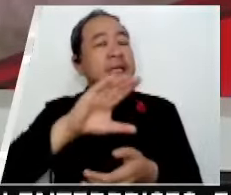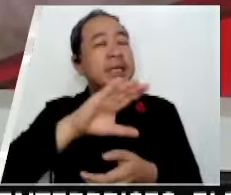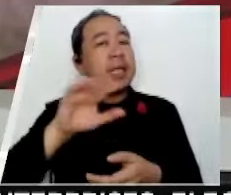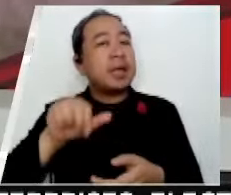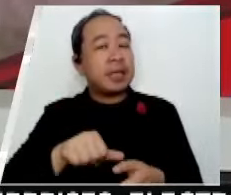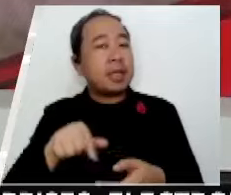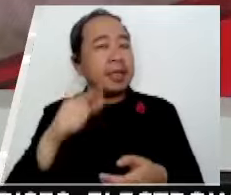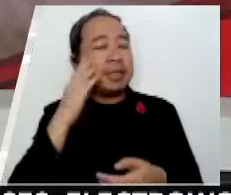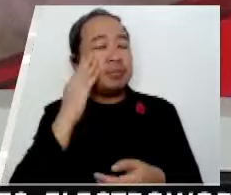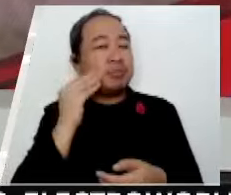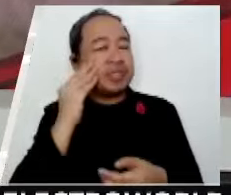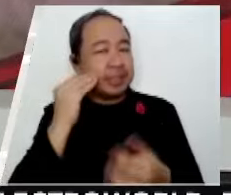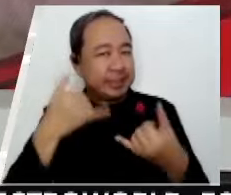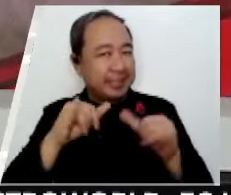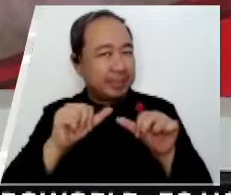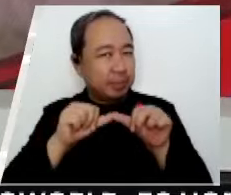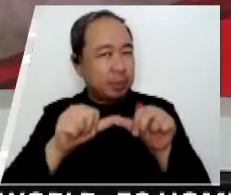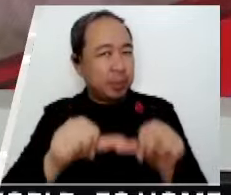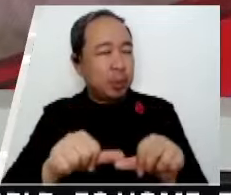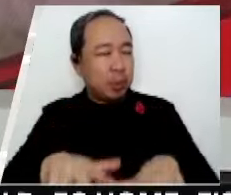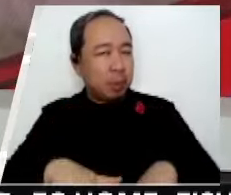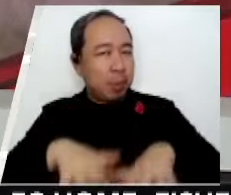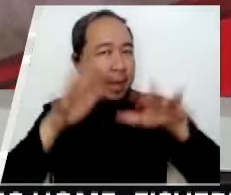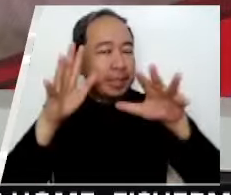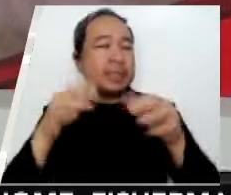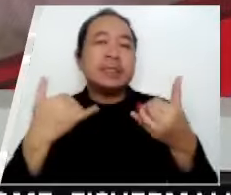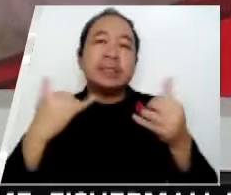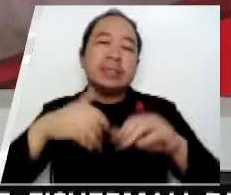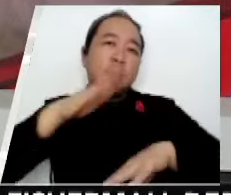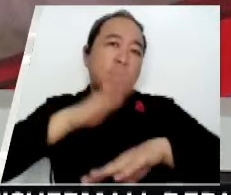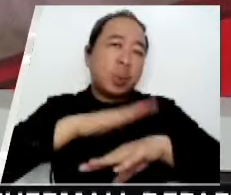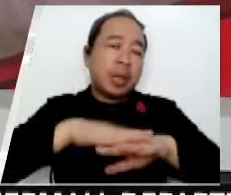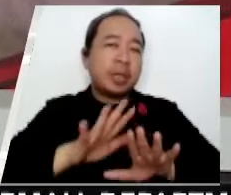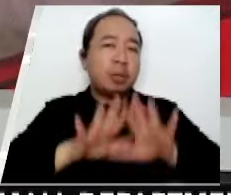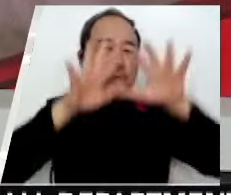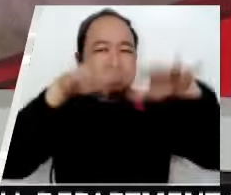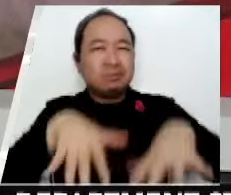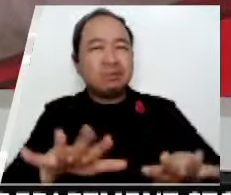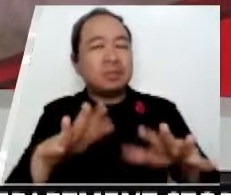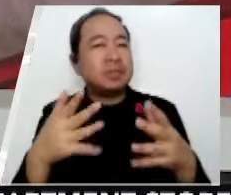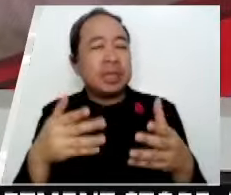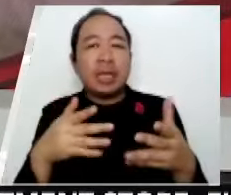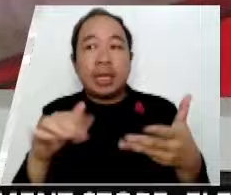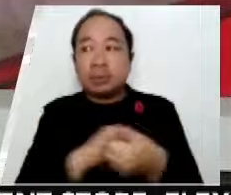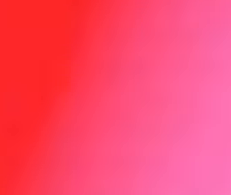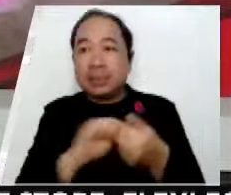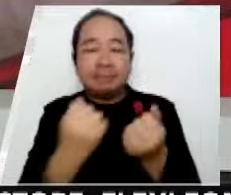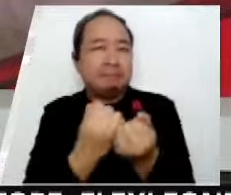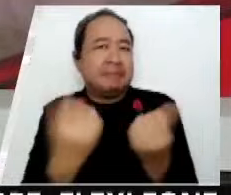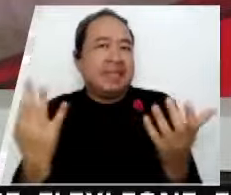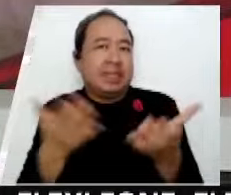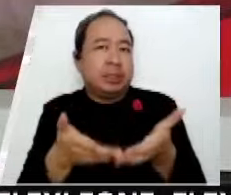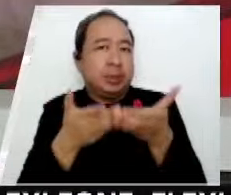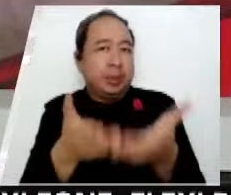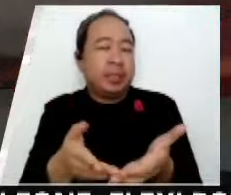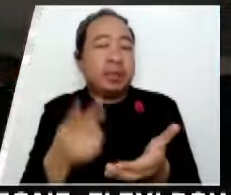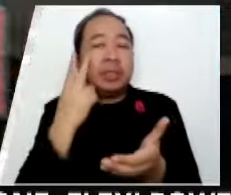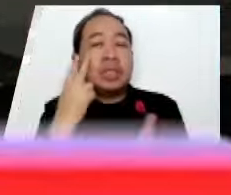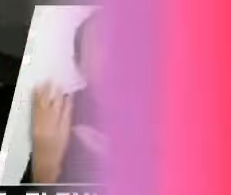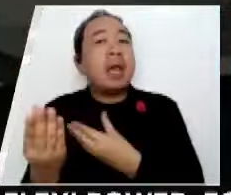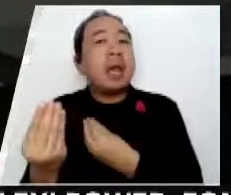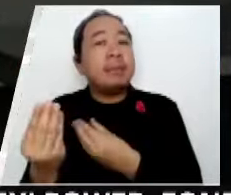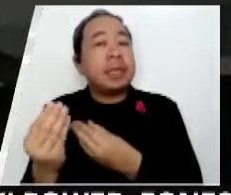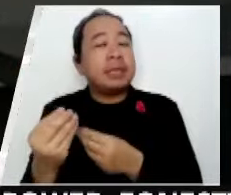Nakataas pa rin po ang gale warning dahil sa lakas ng mga alon na sumira sa ilang bangka. At live mula roon nakatutok si Jasmine Gabriel